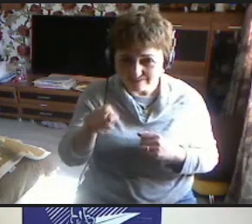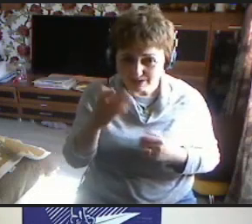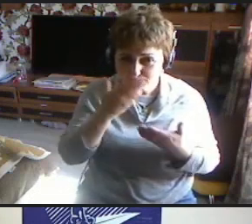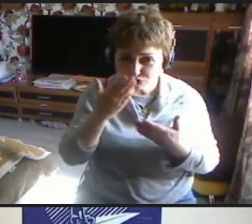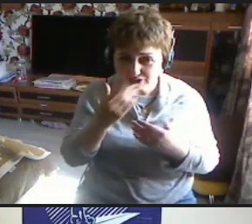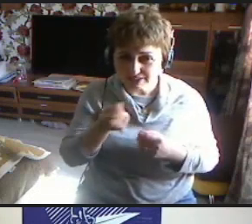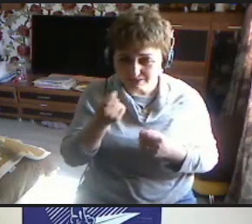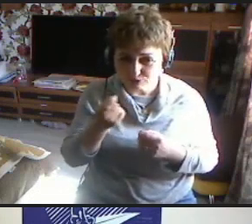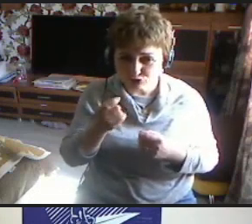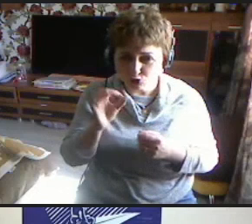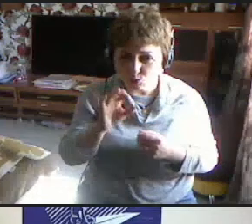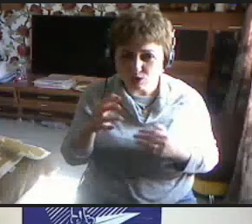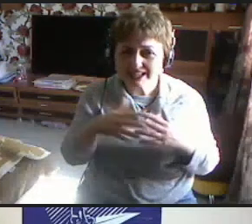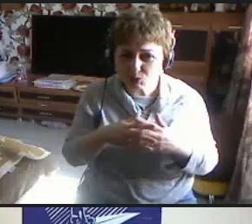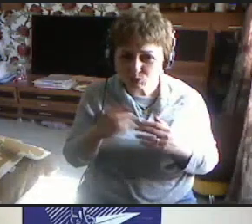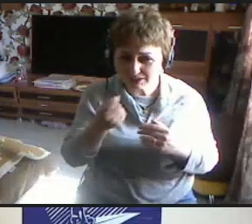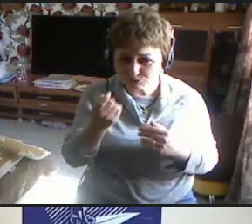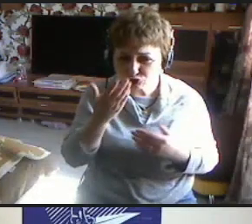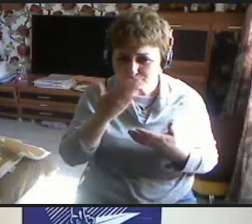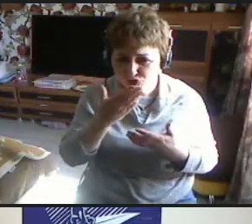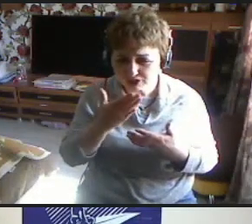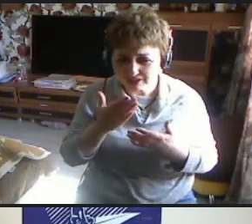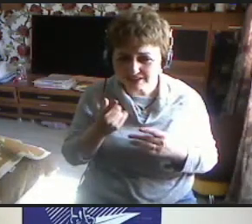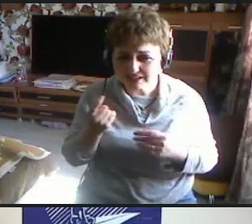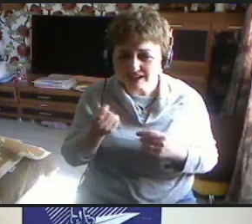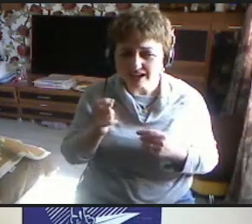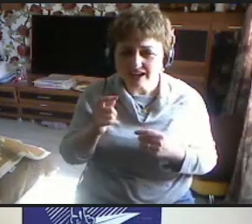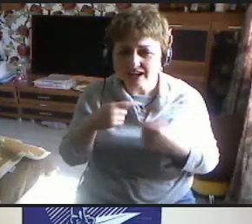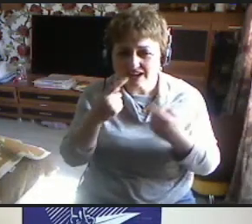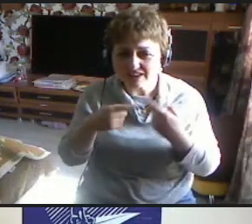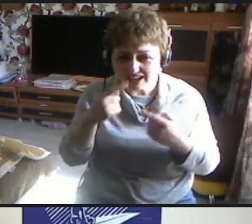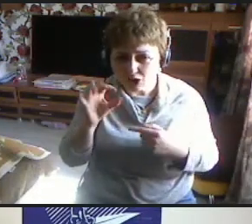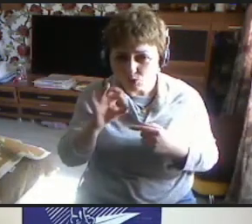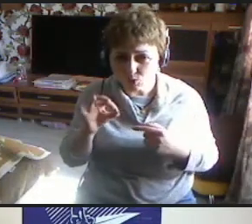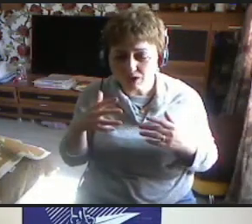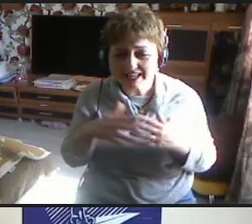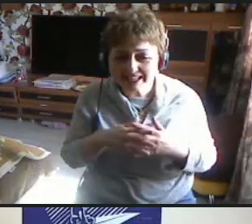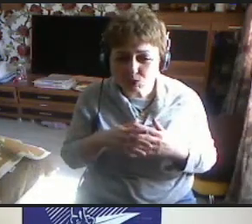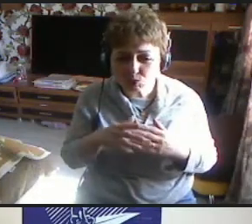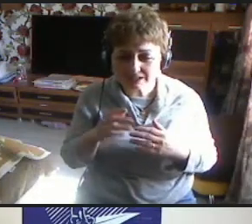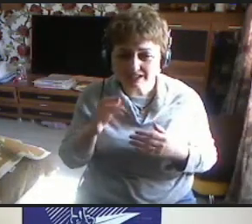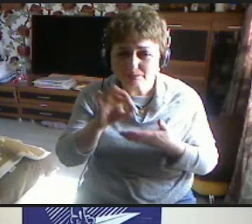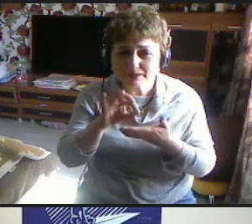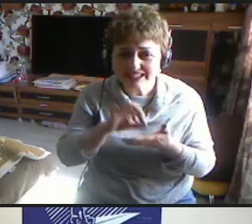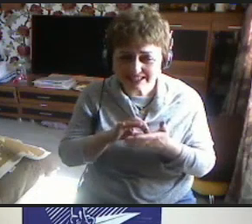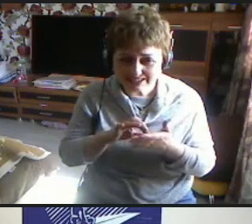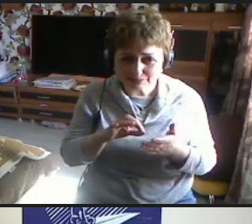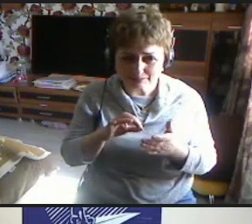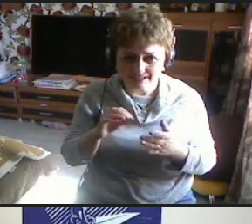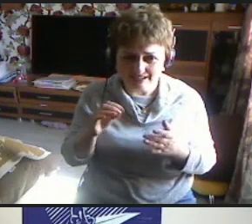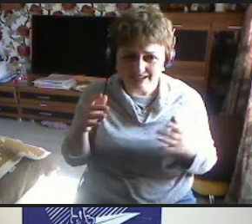инклюзии что-нибудь. Именно говоря об инклюзии, о принципах инклюзии, говорится о том,